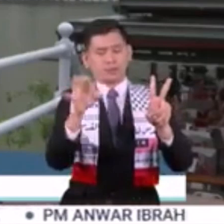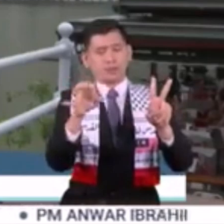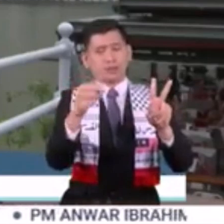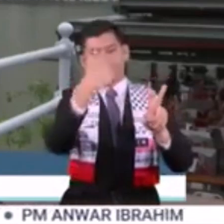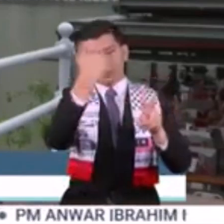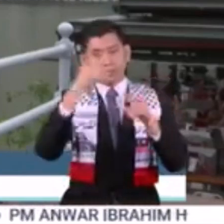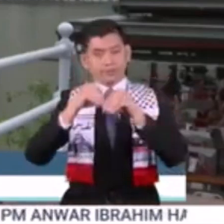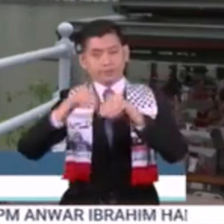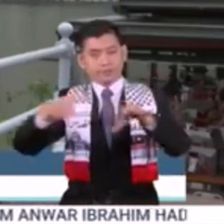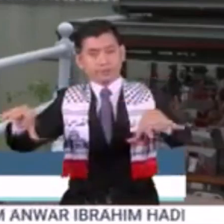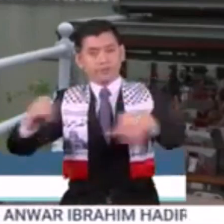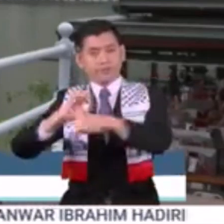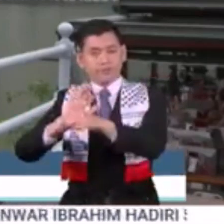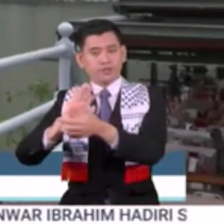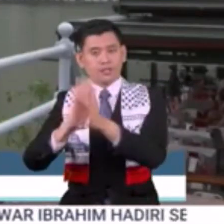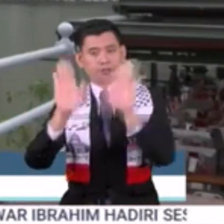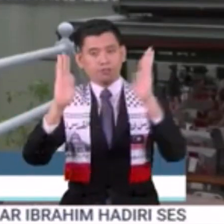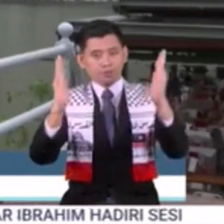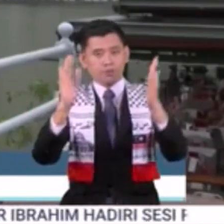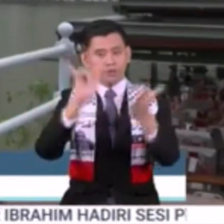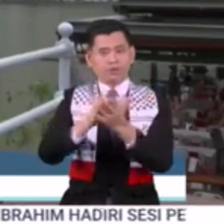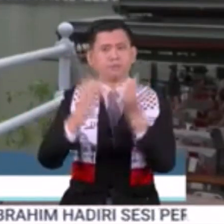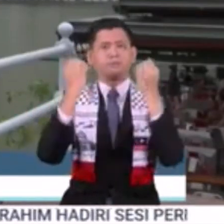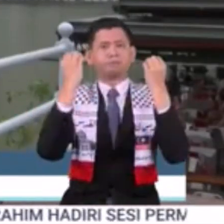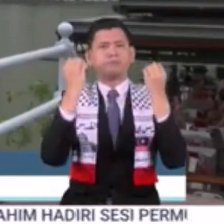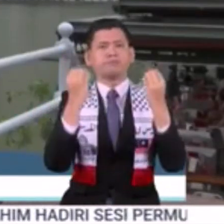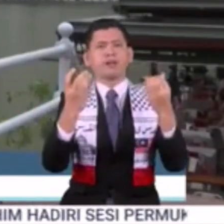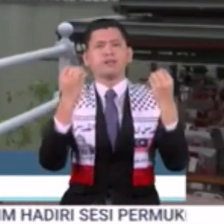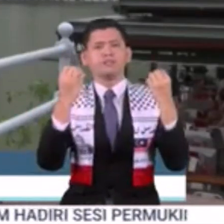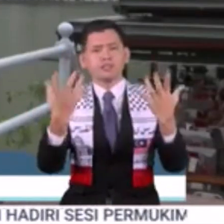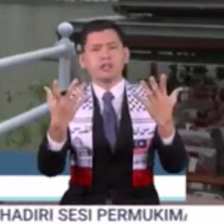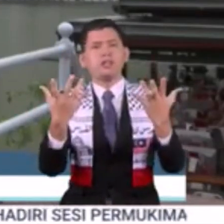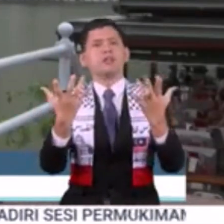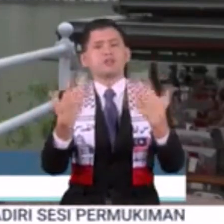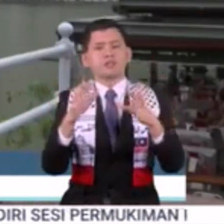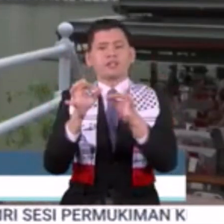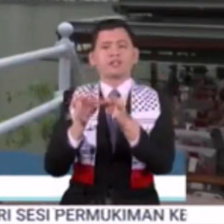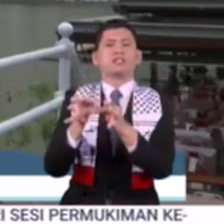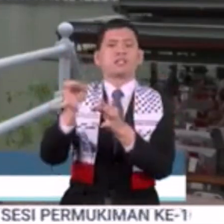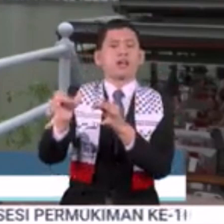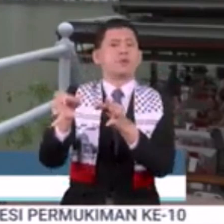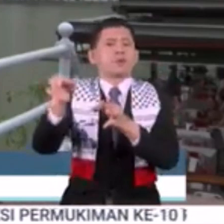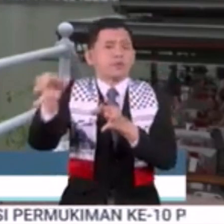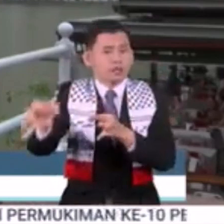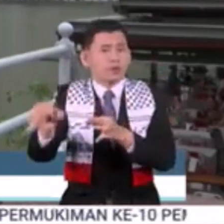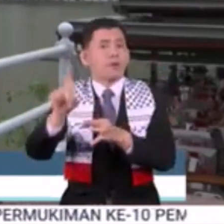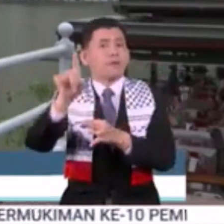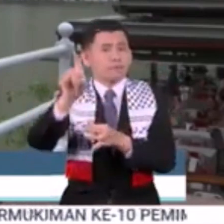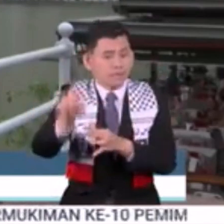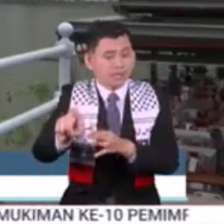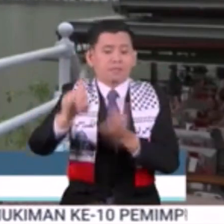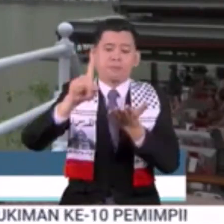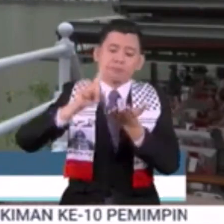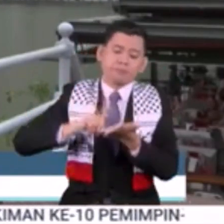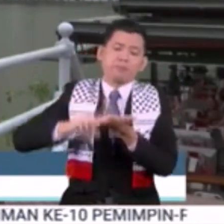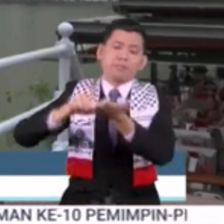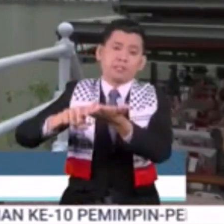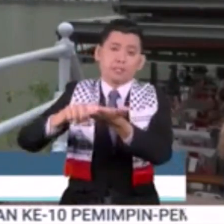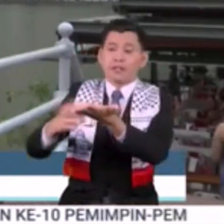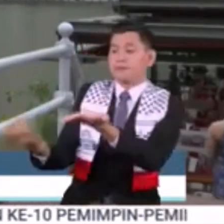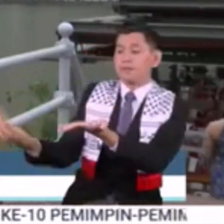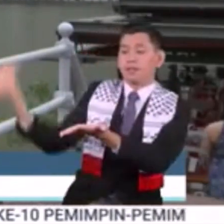Jadi dalam tempoh itu pastinya ada banyak perkara yang telah pun tertunggak yang perlukan perbincangan